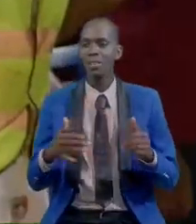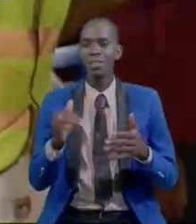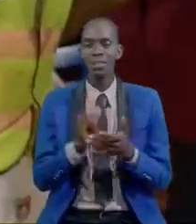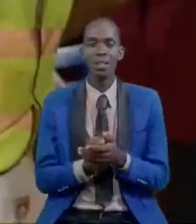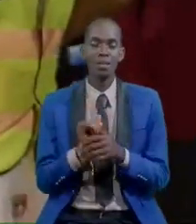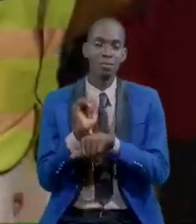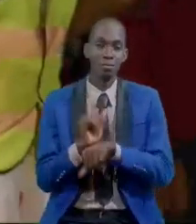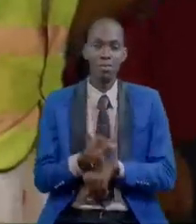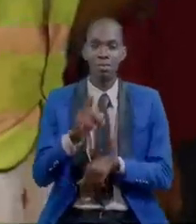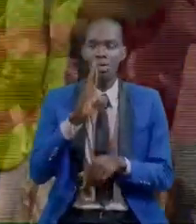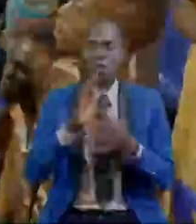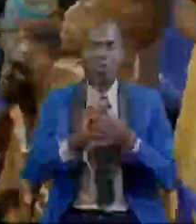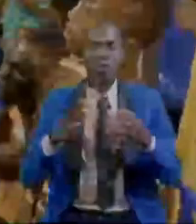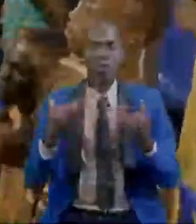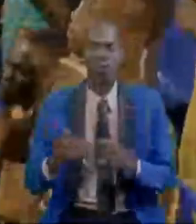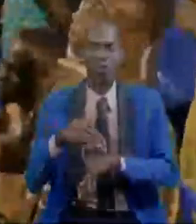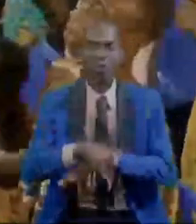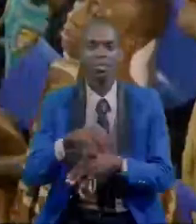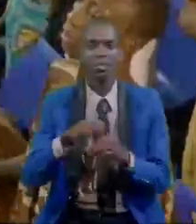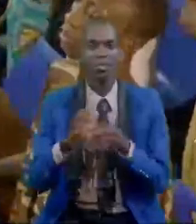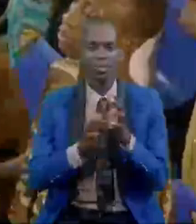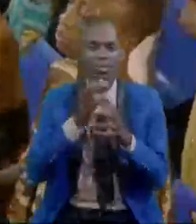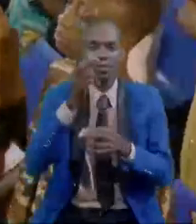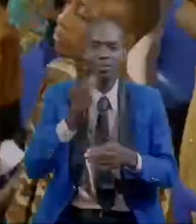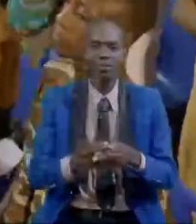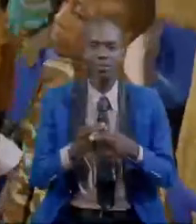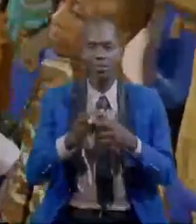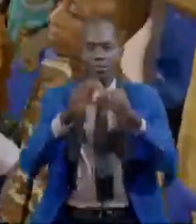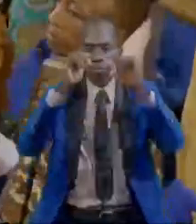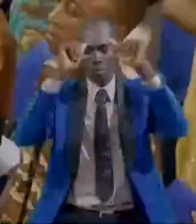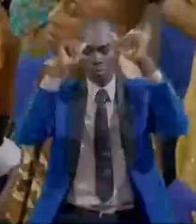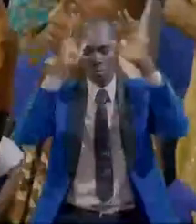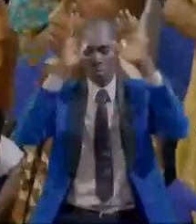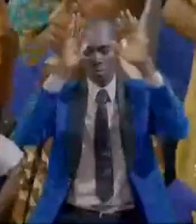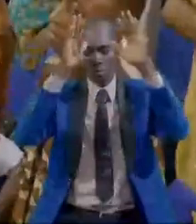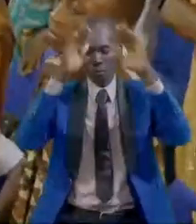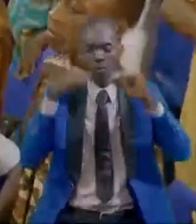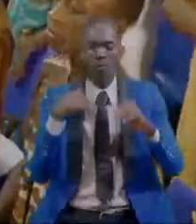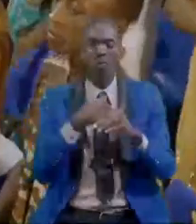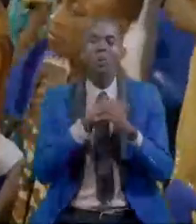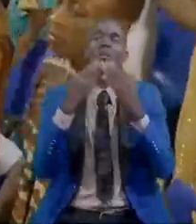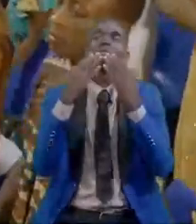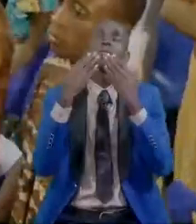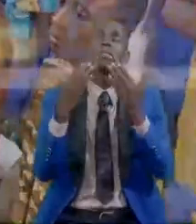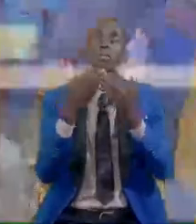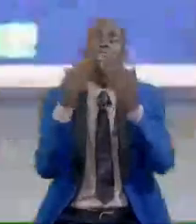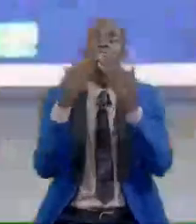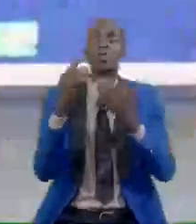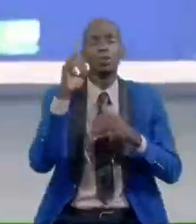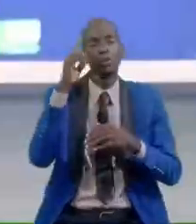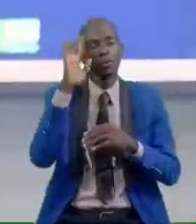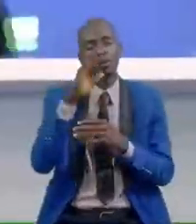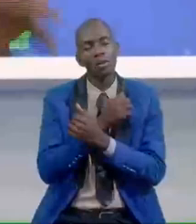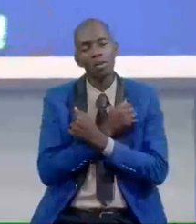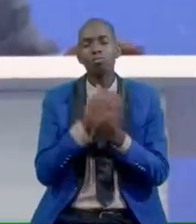tout ce qui vous liait, vous êtes délié ce soir au nom de Jésus. Père, nous te remercions. Merci pour ton